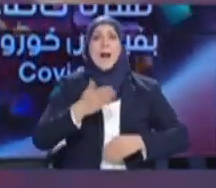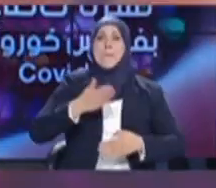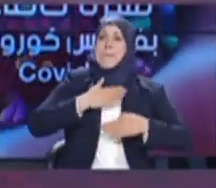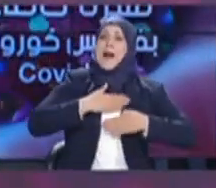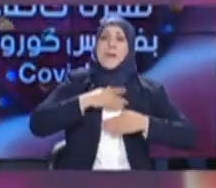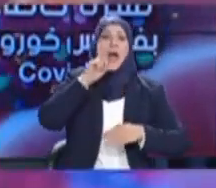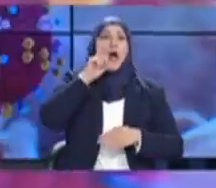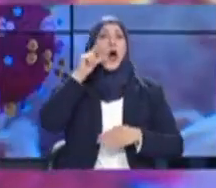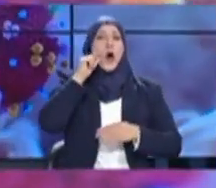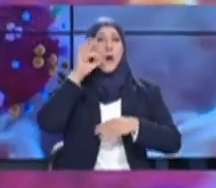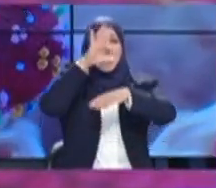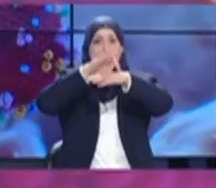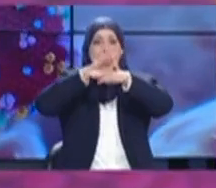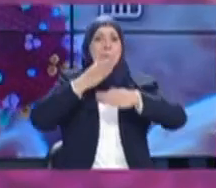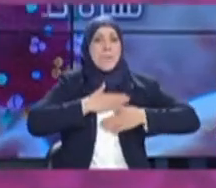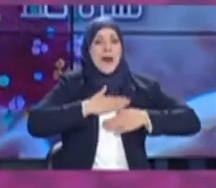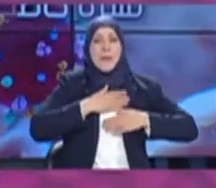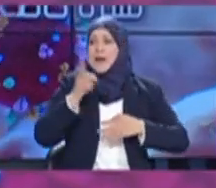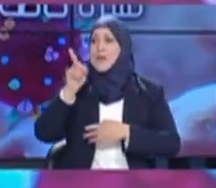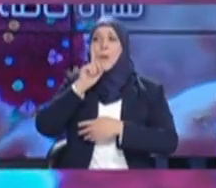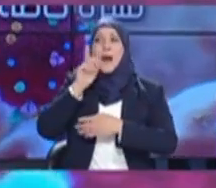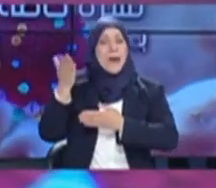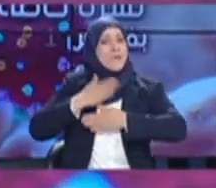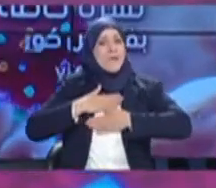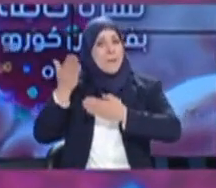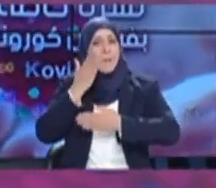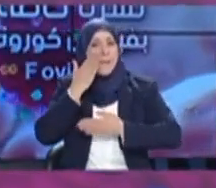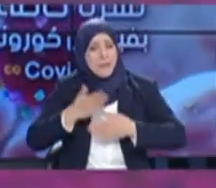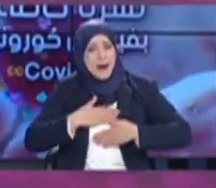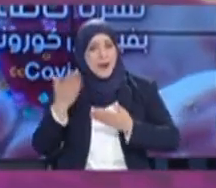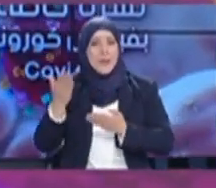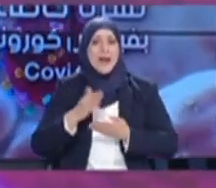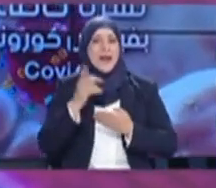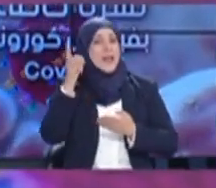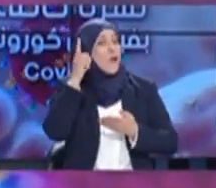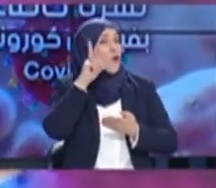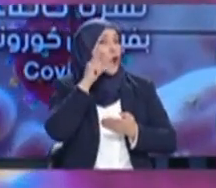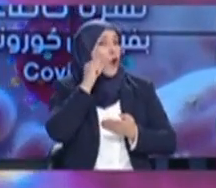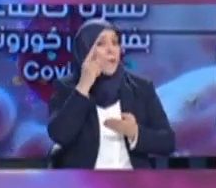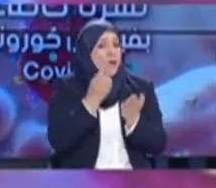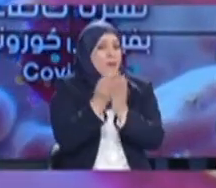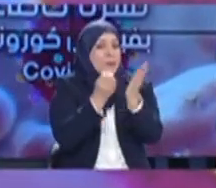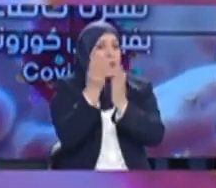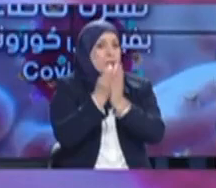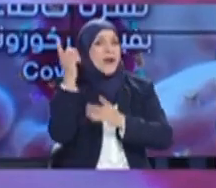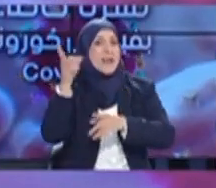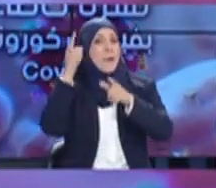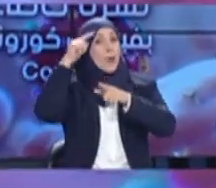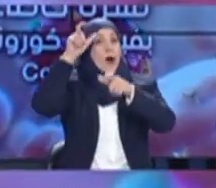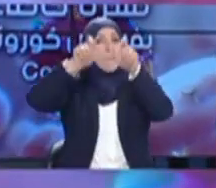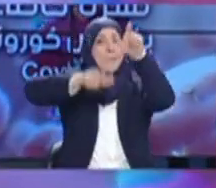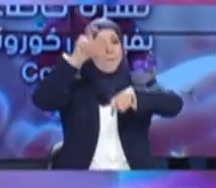دكتور. مرحبا بك عواطف. مرحبا ومرحبا بالضيوف نتاعك. دكتور عندك رساله تحب توجهها للمرضى نتاعكم لانهم ياخذوا